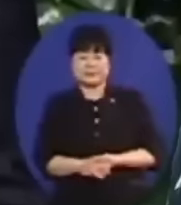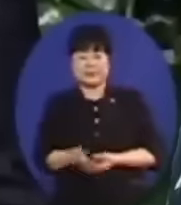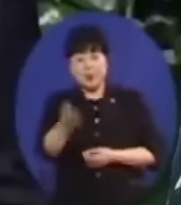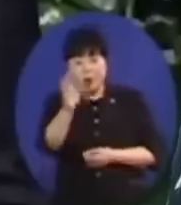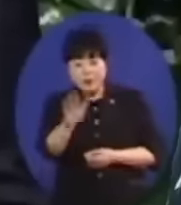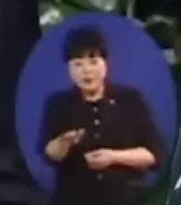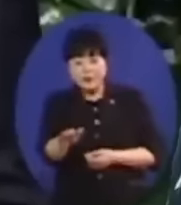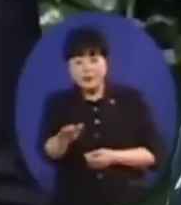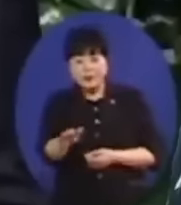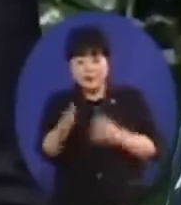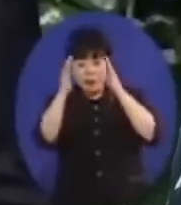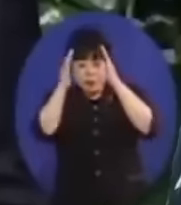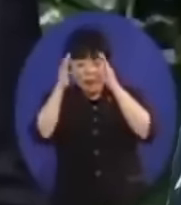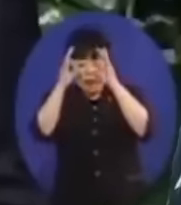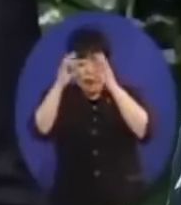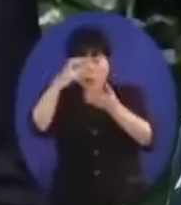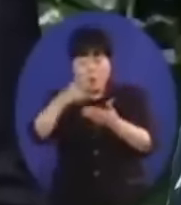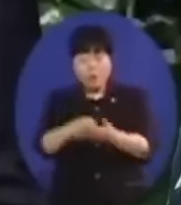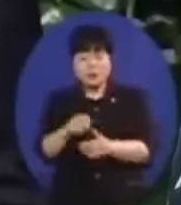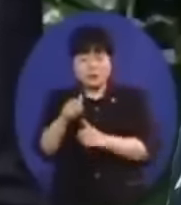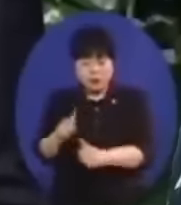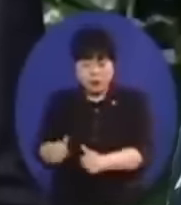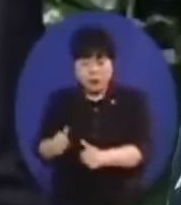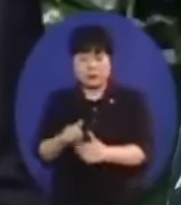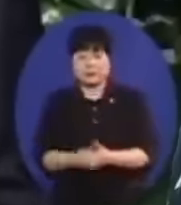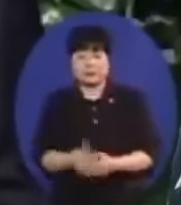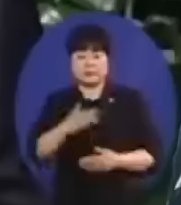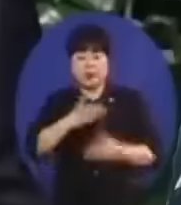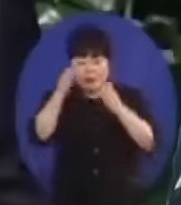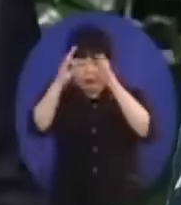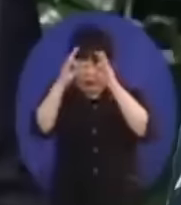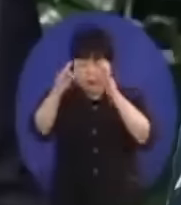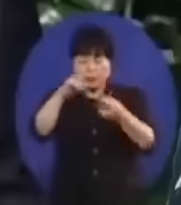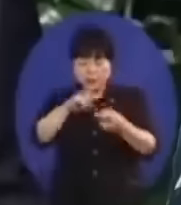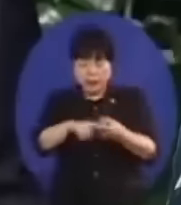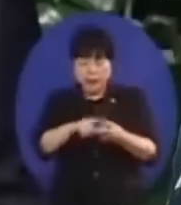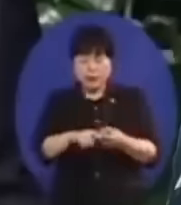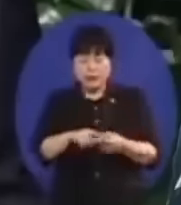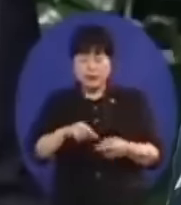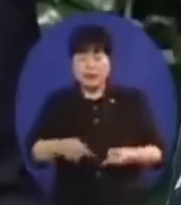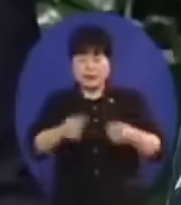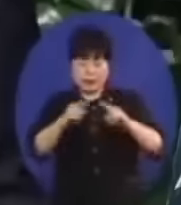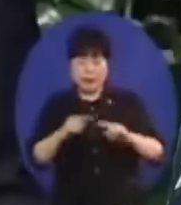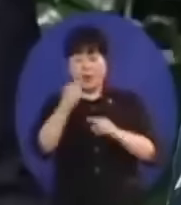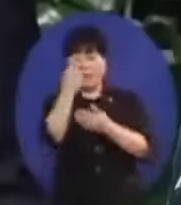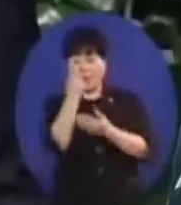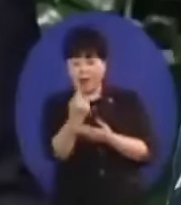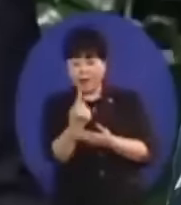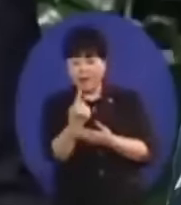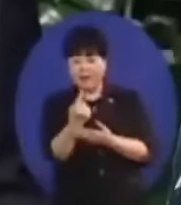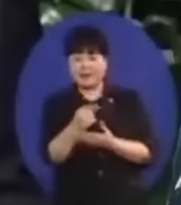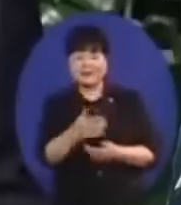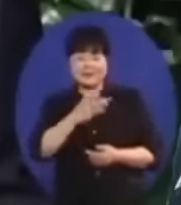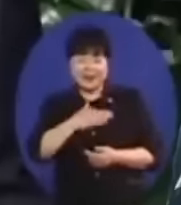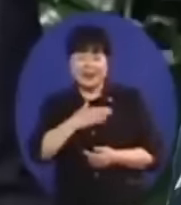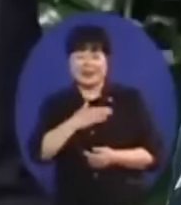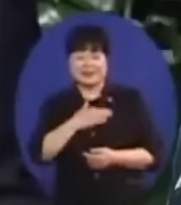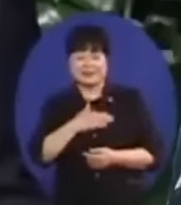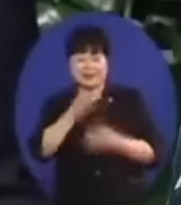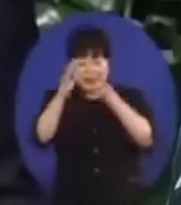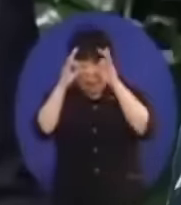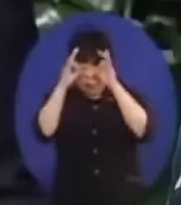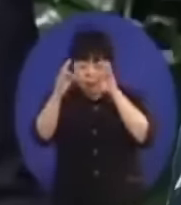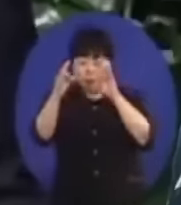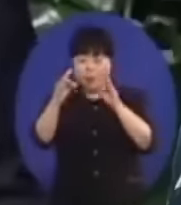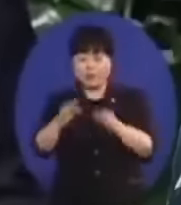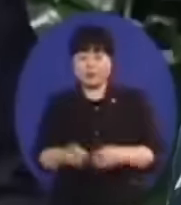그러면 바라봄의 법칙을 쫓아서 내가 바라보는 그것이 내게로 다가오는 것입니다. 내가 그